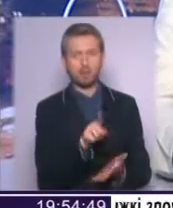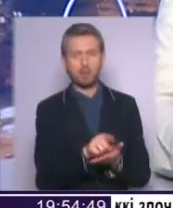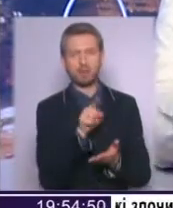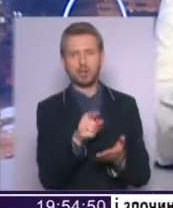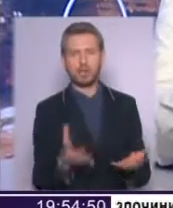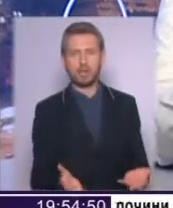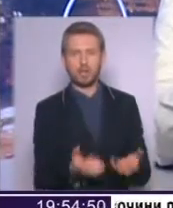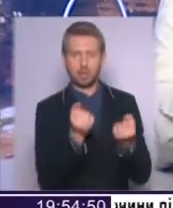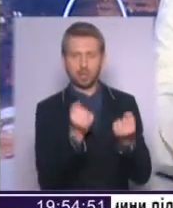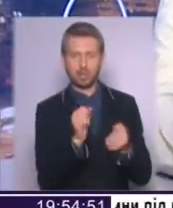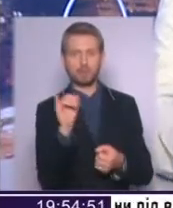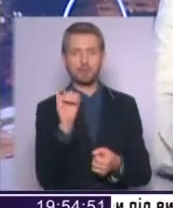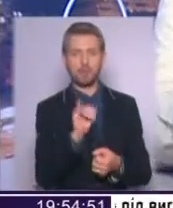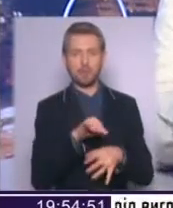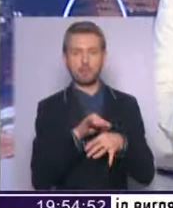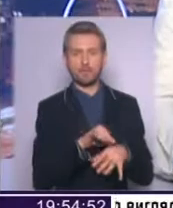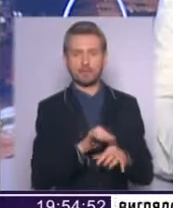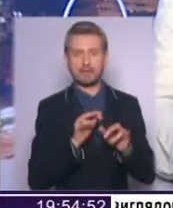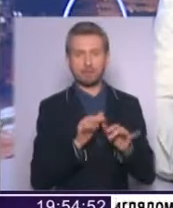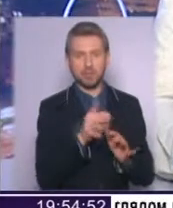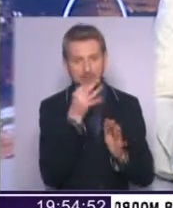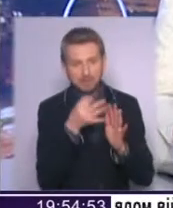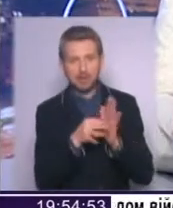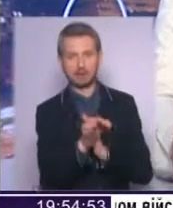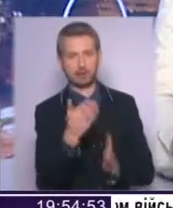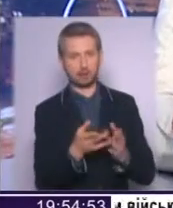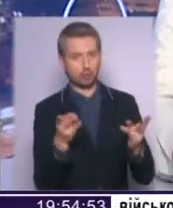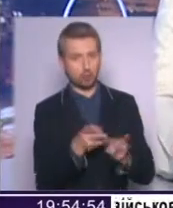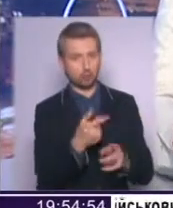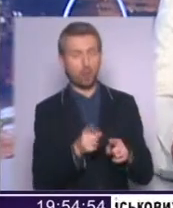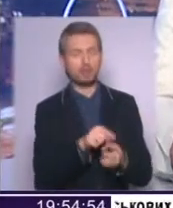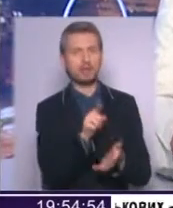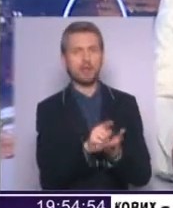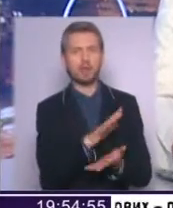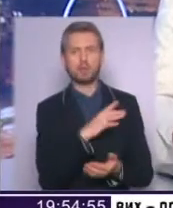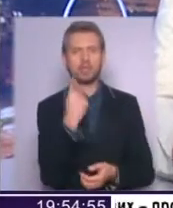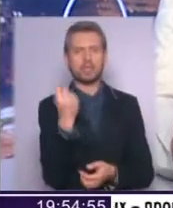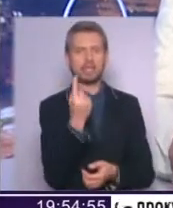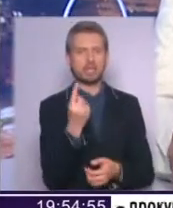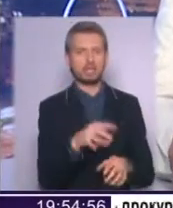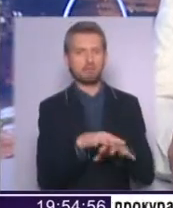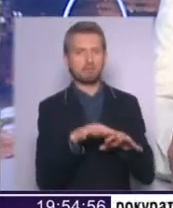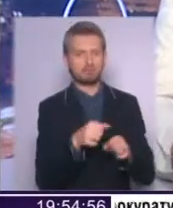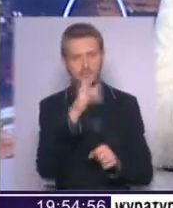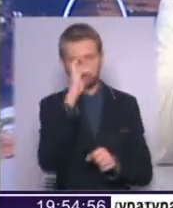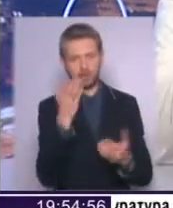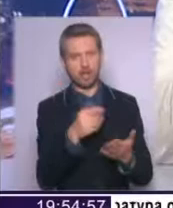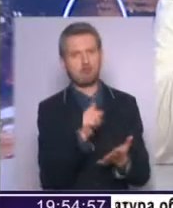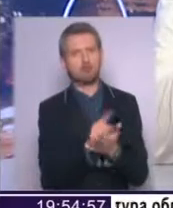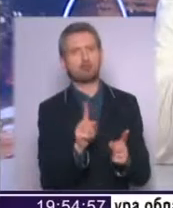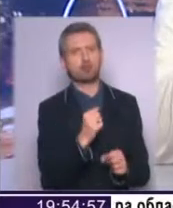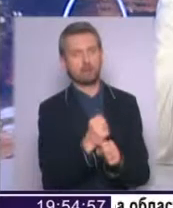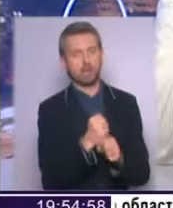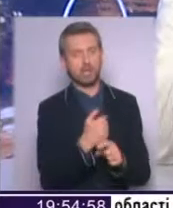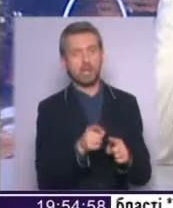підтримувати і вести справу, і підказати, якщо потрібно. Але це має бути єдина влада держава, яка щось має робити. Бо